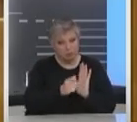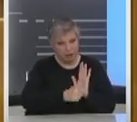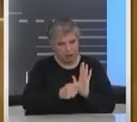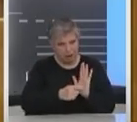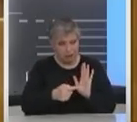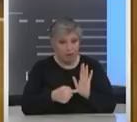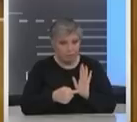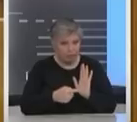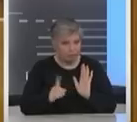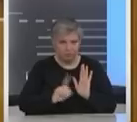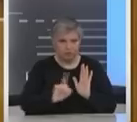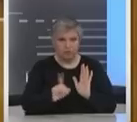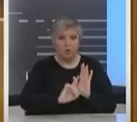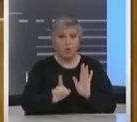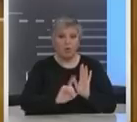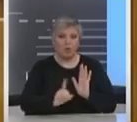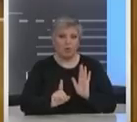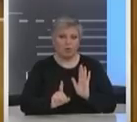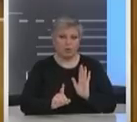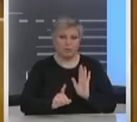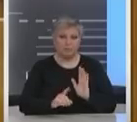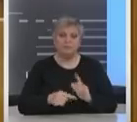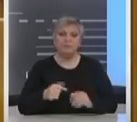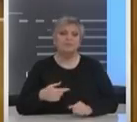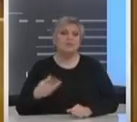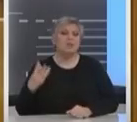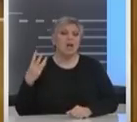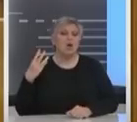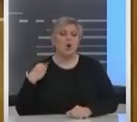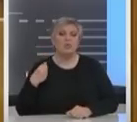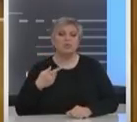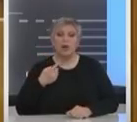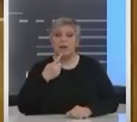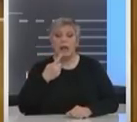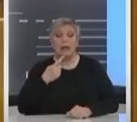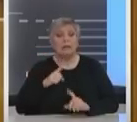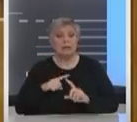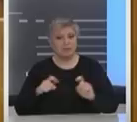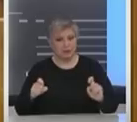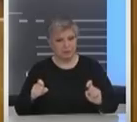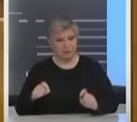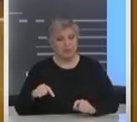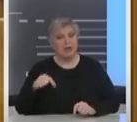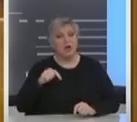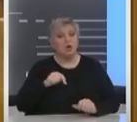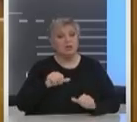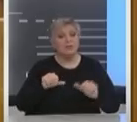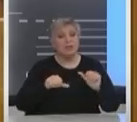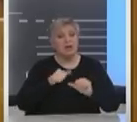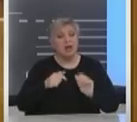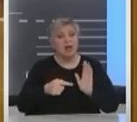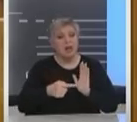που θα ψηφιστεί απόψε. Και άκουσα και ένα άλλο επιχείρημα, ότι η αλλαγή αυτή μπορεί να είναι μια